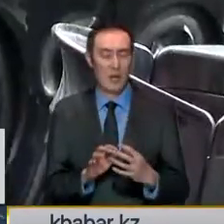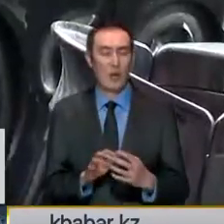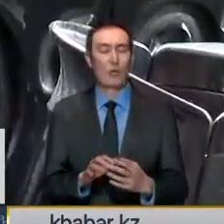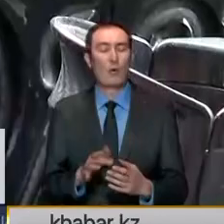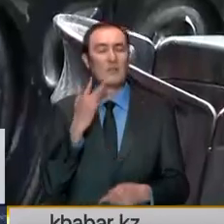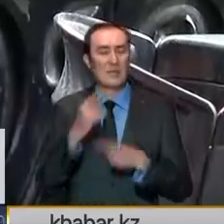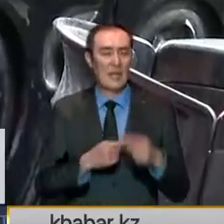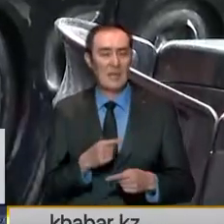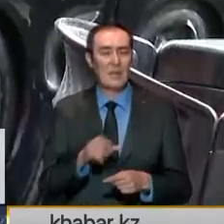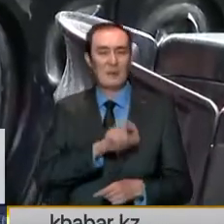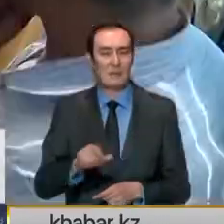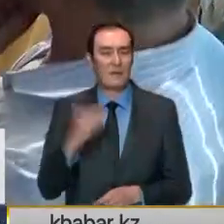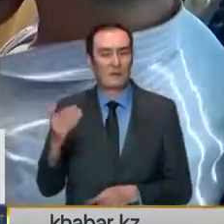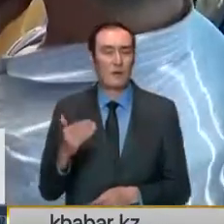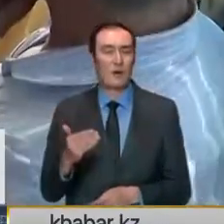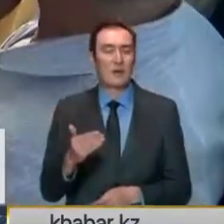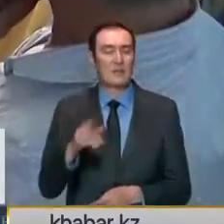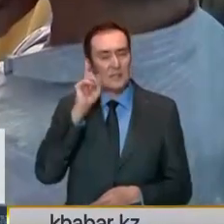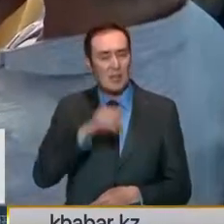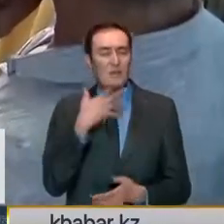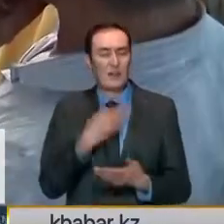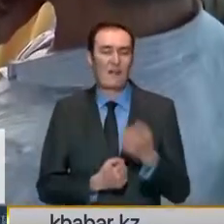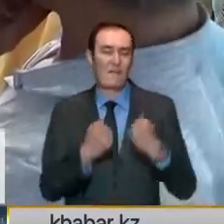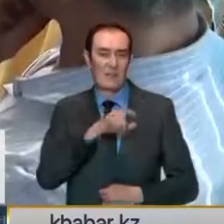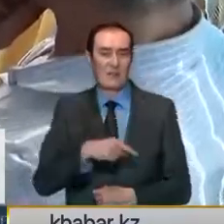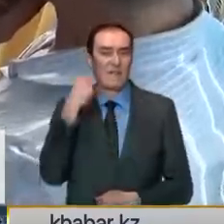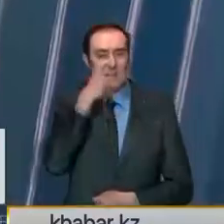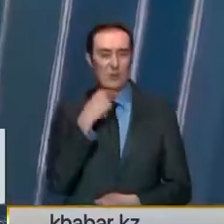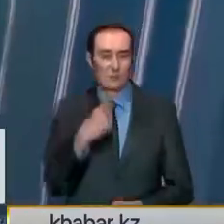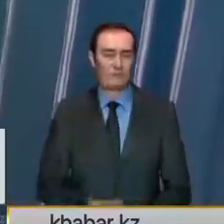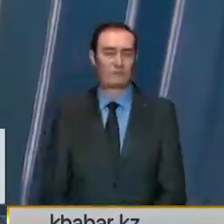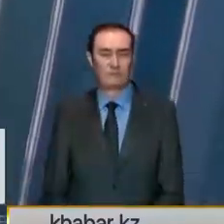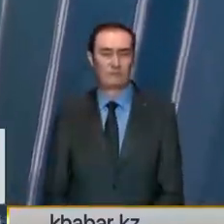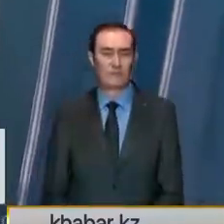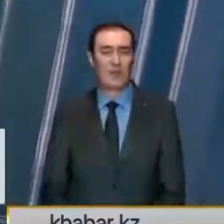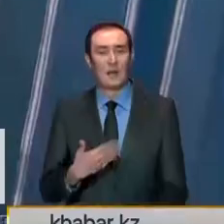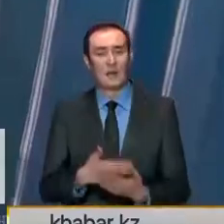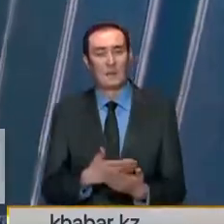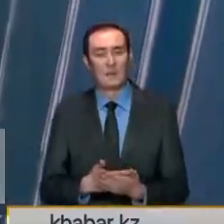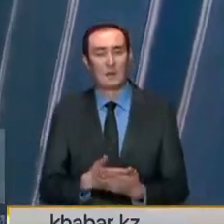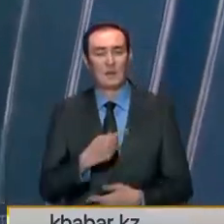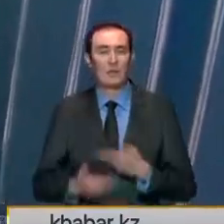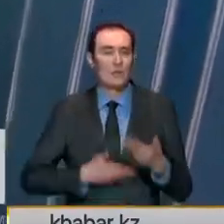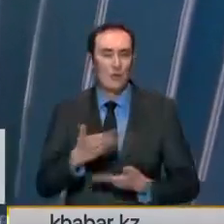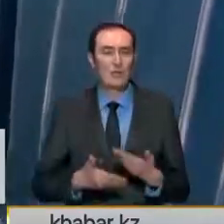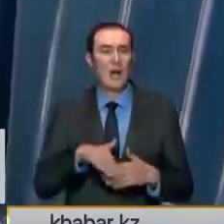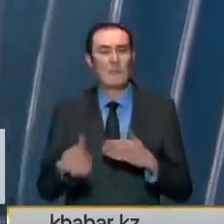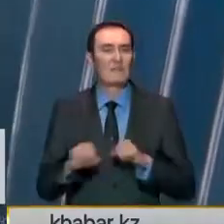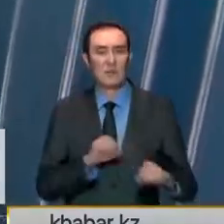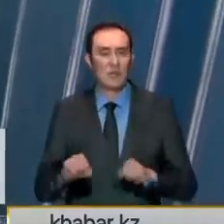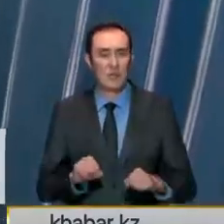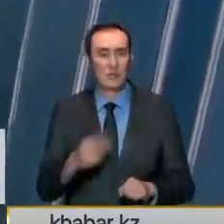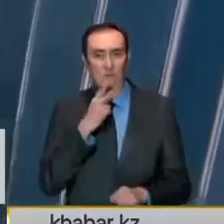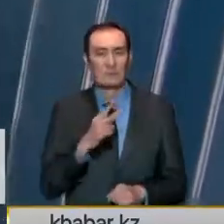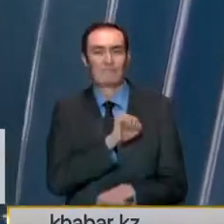Однако постоянные пассажиры Уразбаевых знают своих водителей в лицо. Идешь, допустим, вдруг опаздываешь, там, бежишь, стоит,